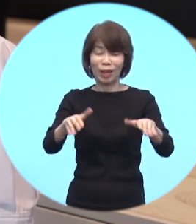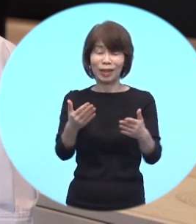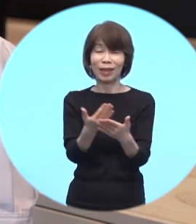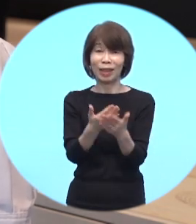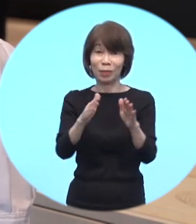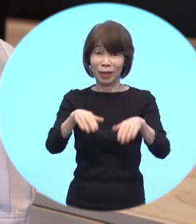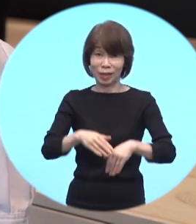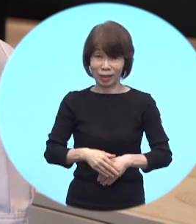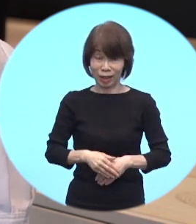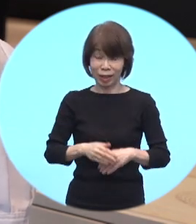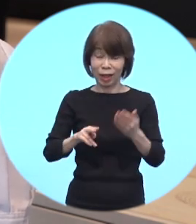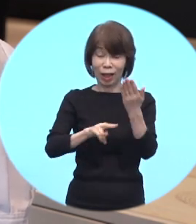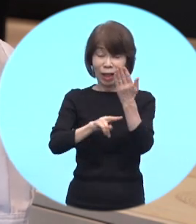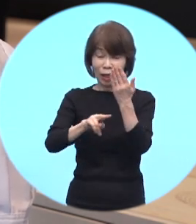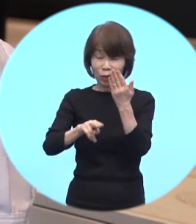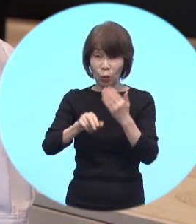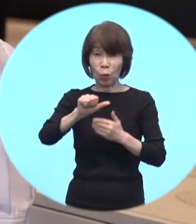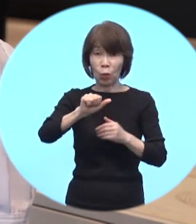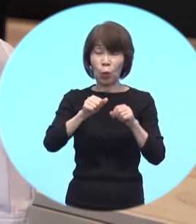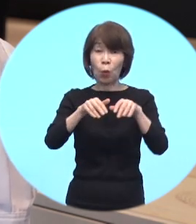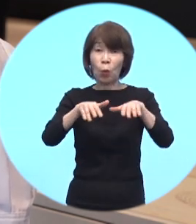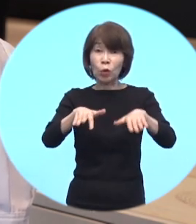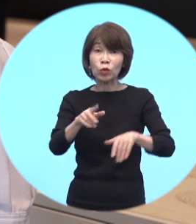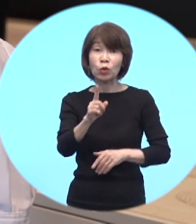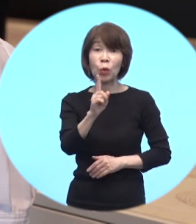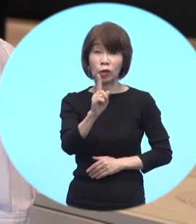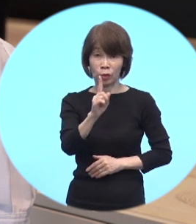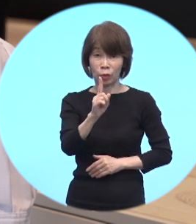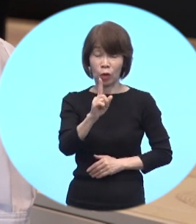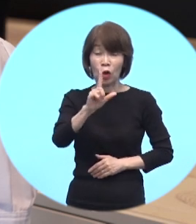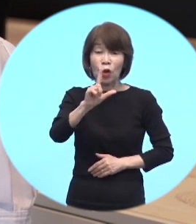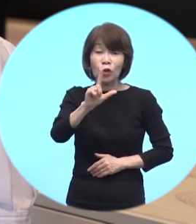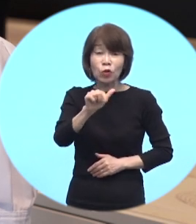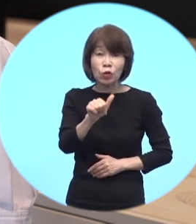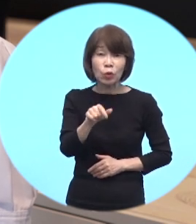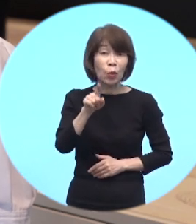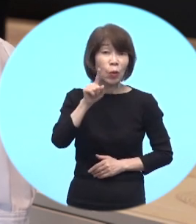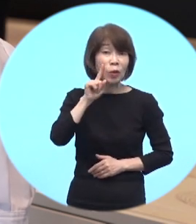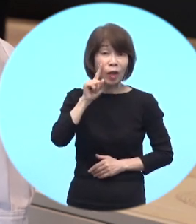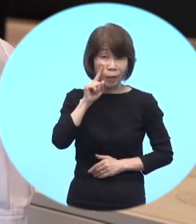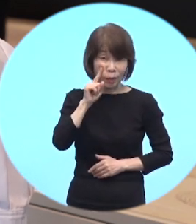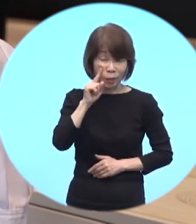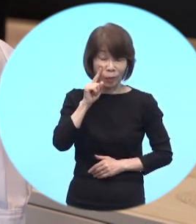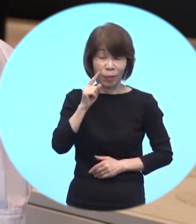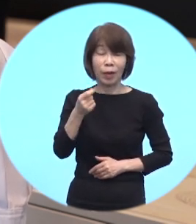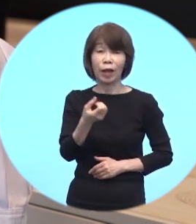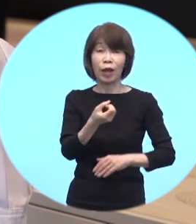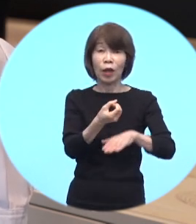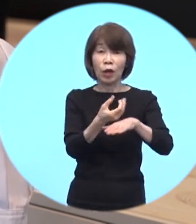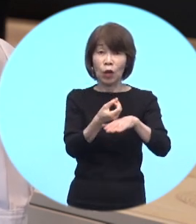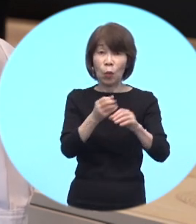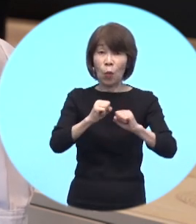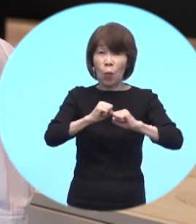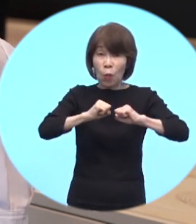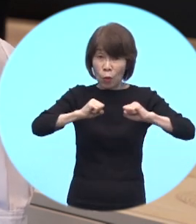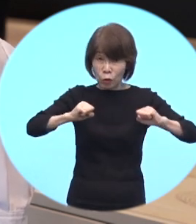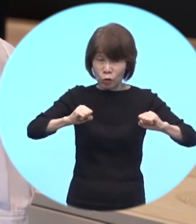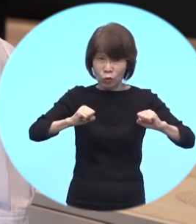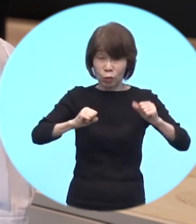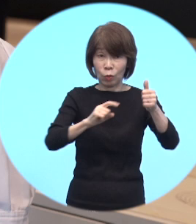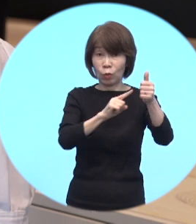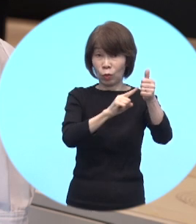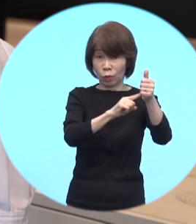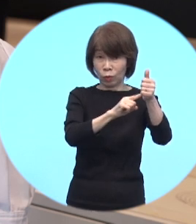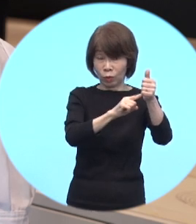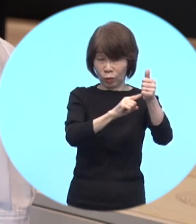能五流の一つ宝鐘流の15代目である宝鐘施設が隠居後金沢